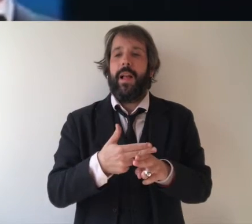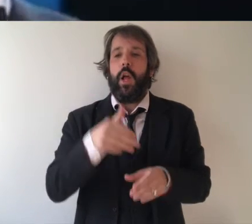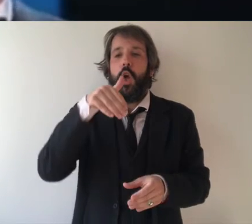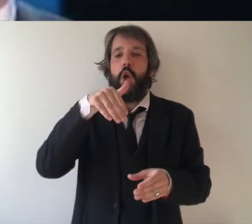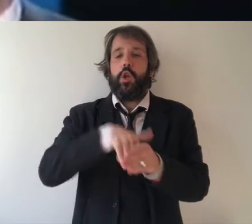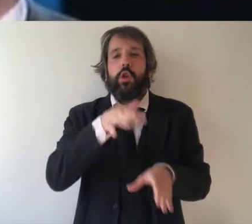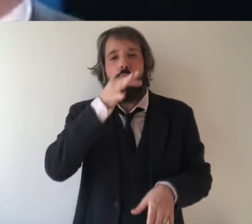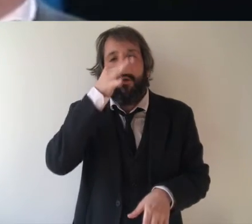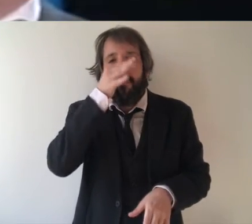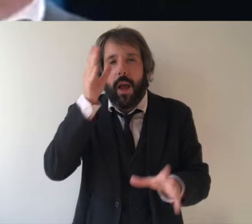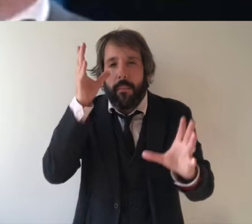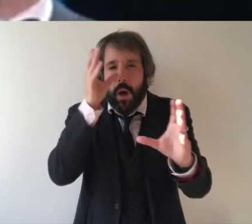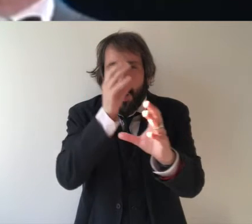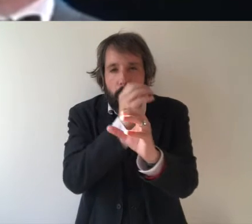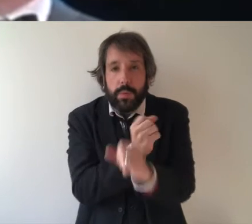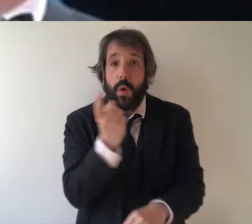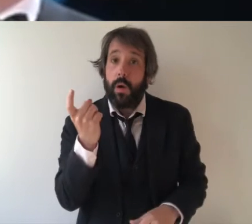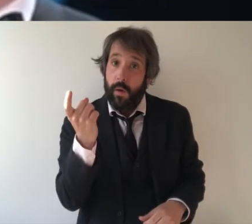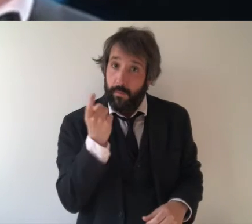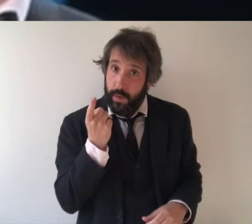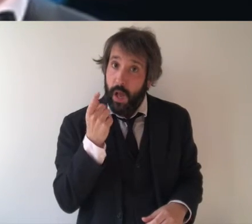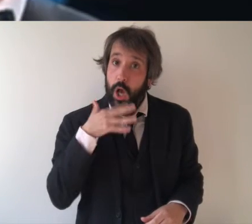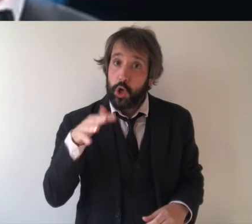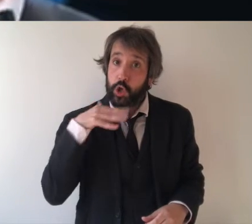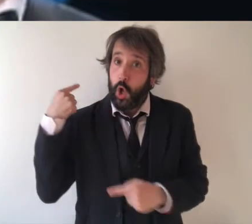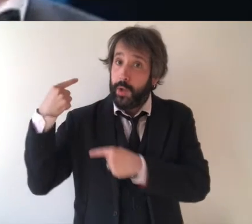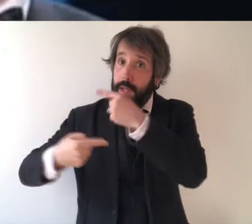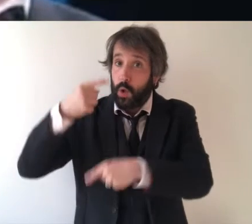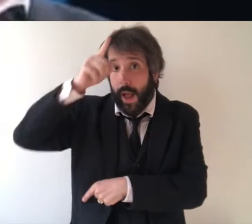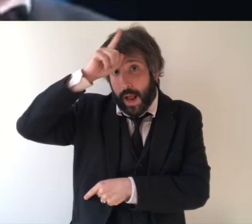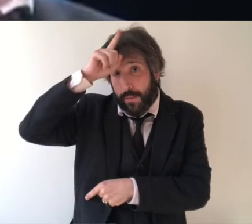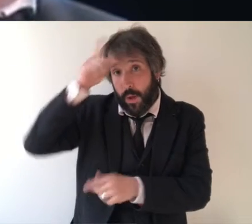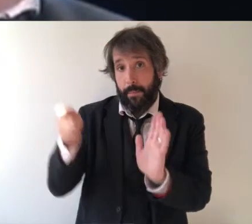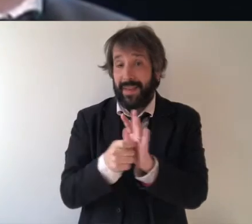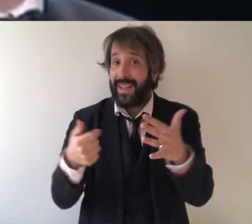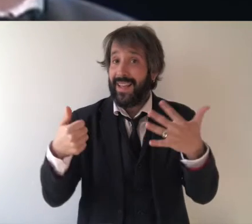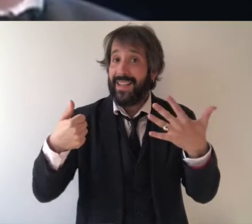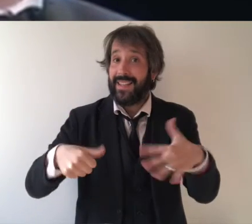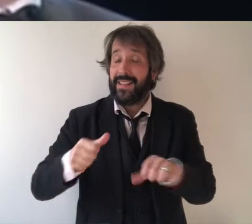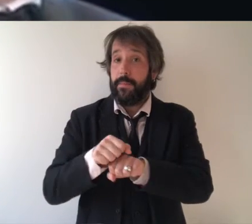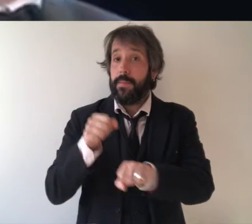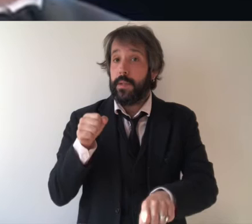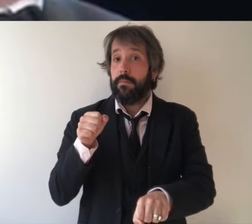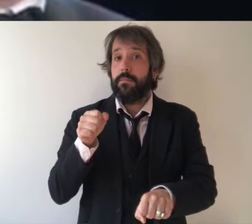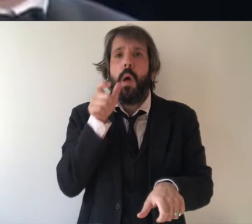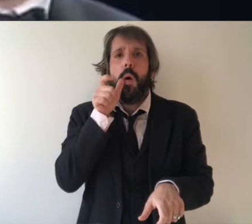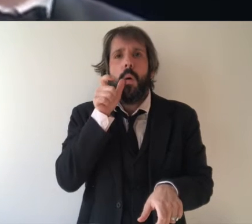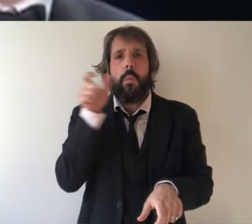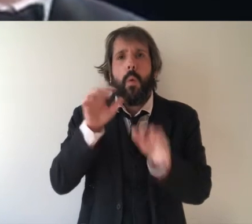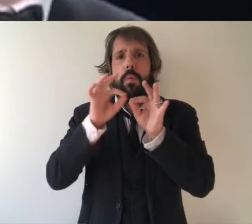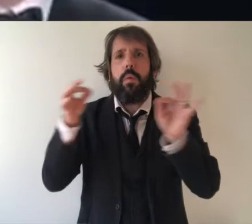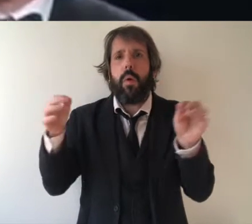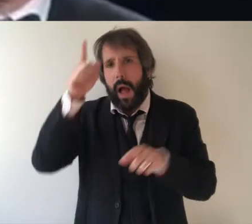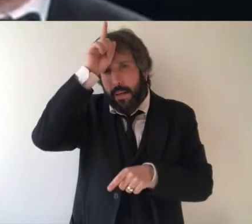s'intitule « Dans une étable obscure ». Il est tiré d'un chant traditionnel allemand du XVIe siècle, « Es ist ein